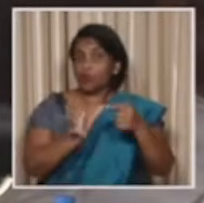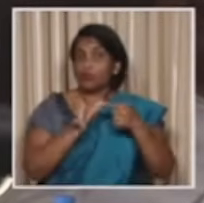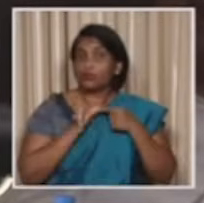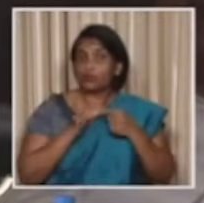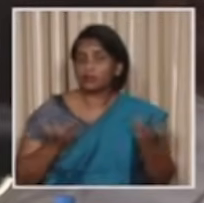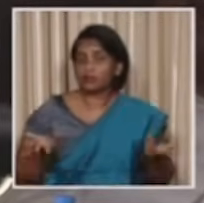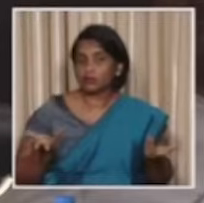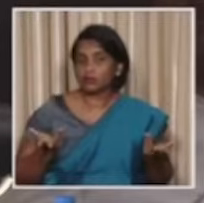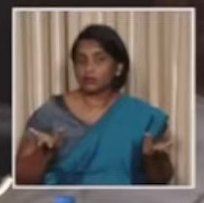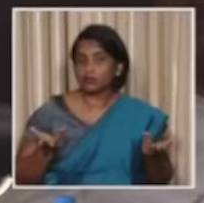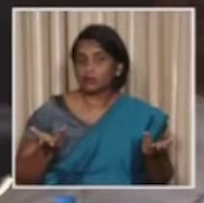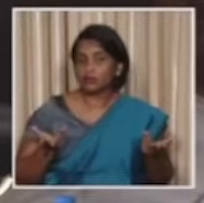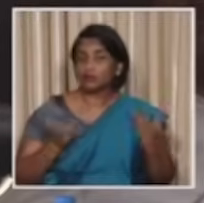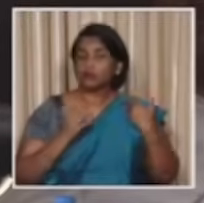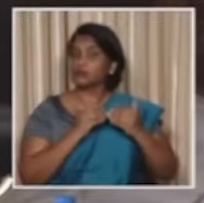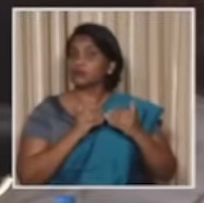මොකද්ද